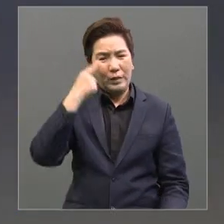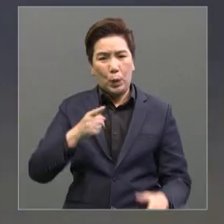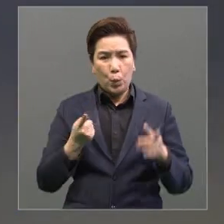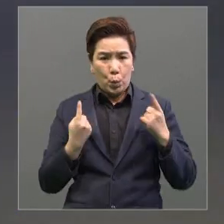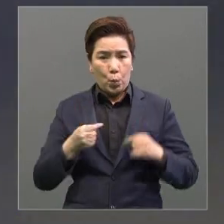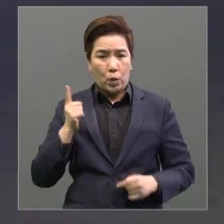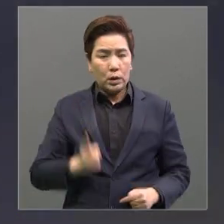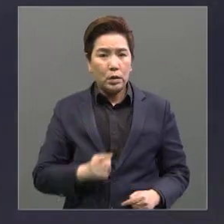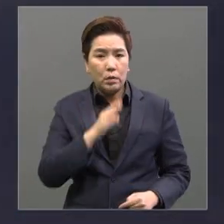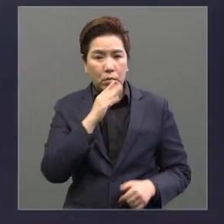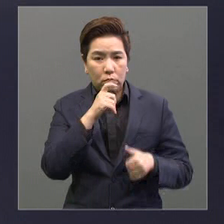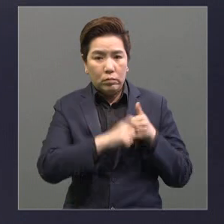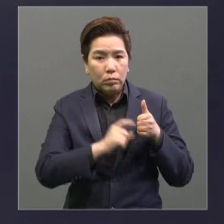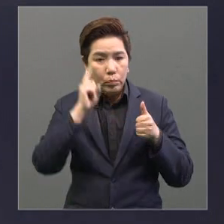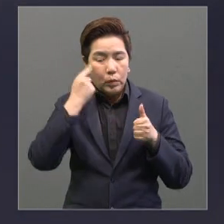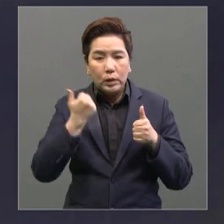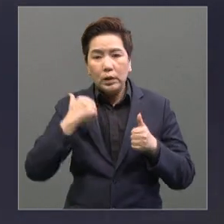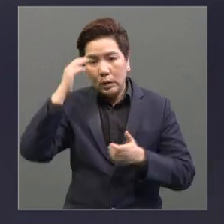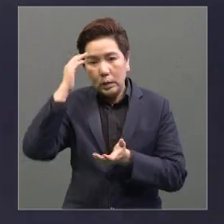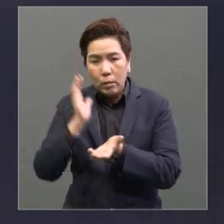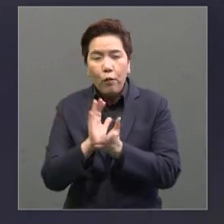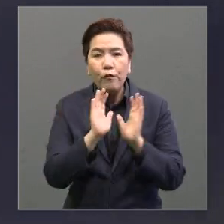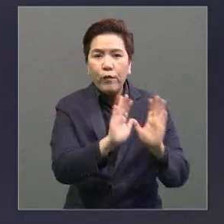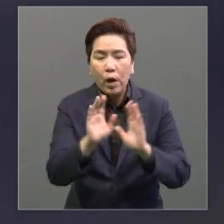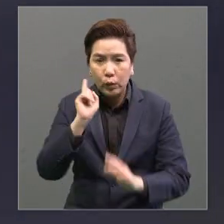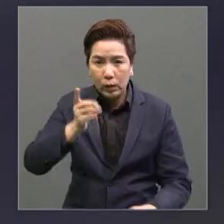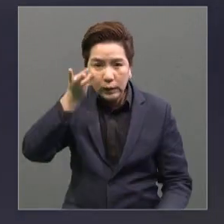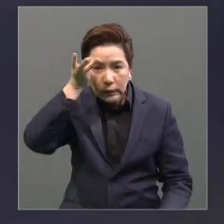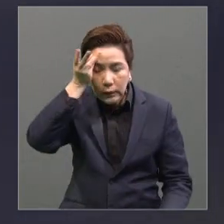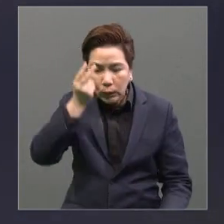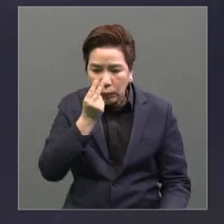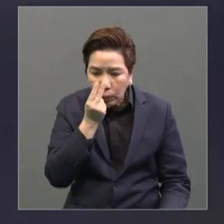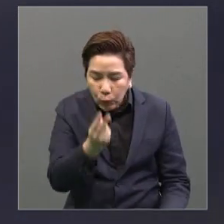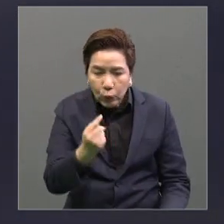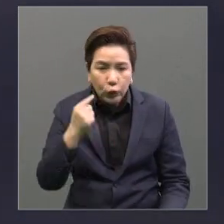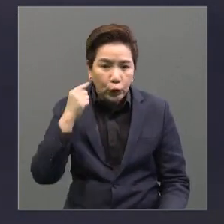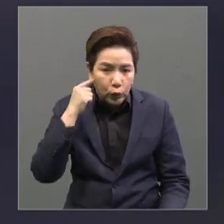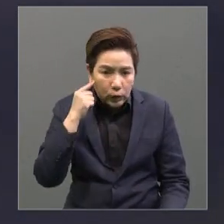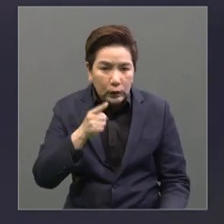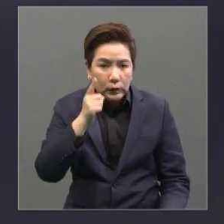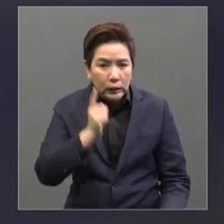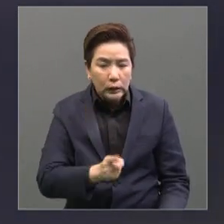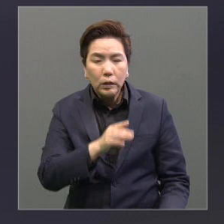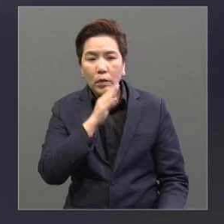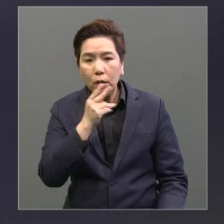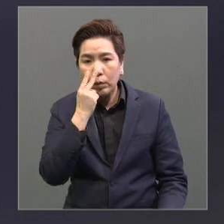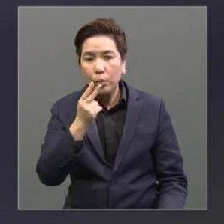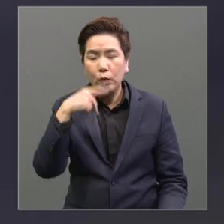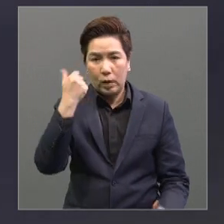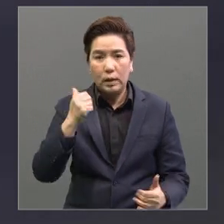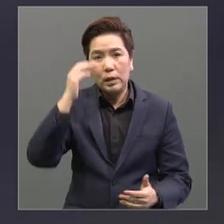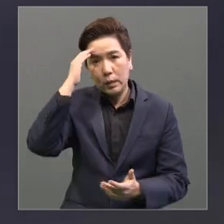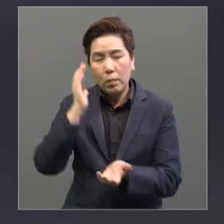ริงหรือเปล่ามีมูลหรือไม่เพราะฉะนั้นผบ.ตร.ฝากประชาชนว่าก็ต้องใช้วิจารณญาณในการรับฟังรับชมสื่อโซเชียลด้วยนะแต่ตำรวจเ